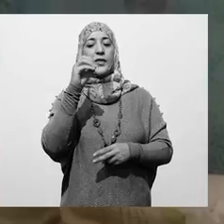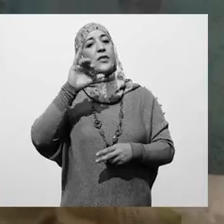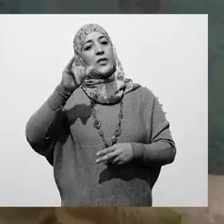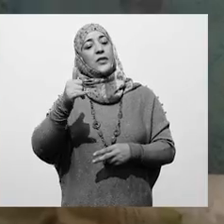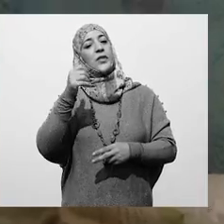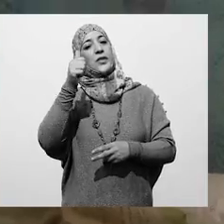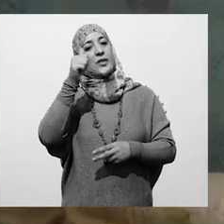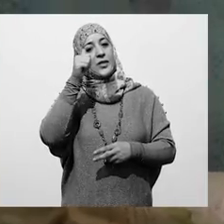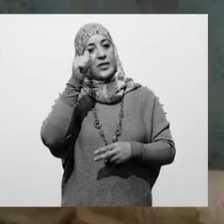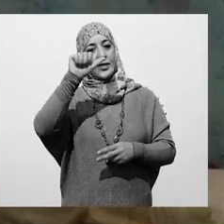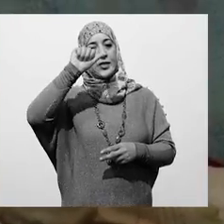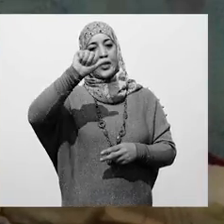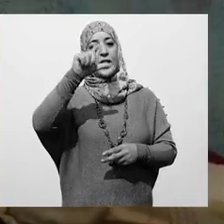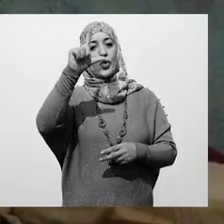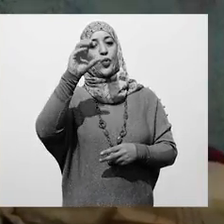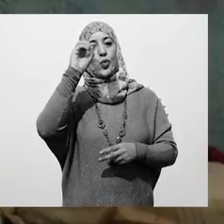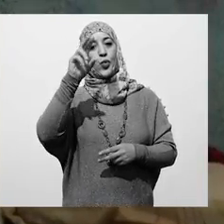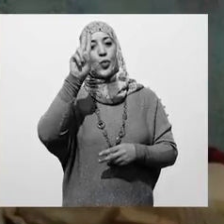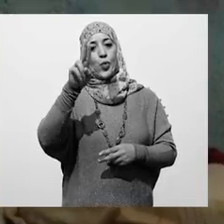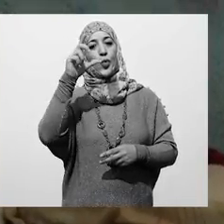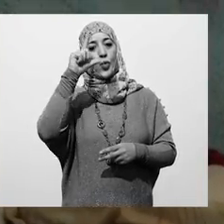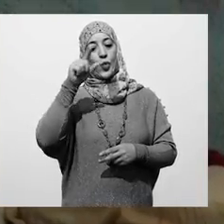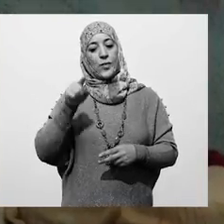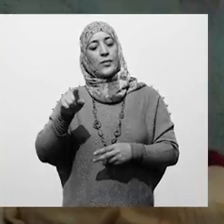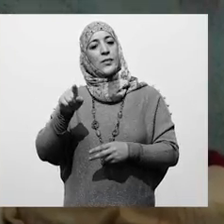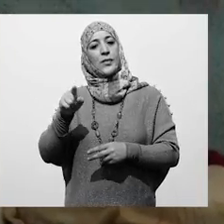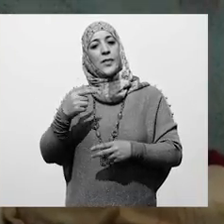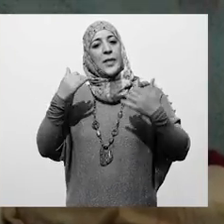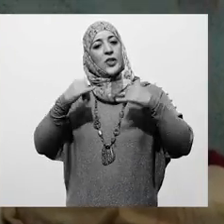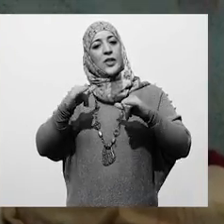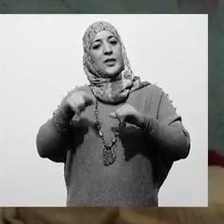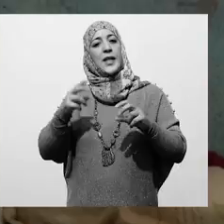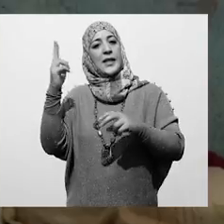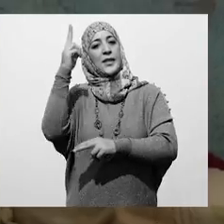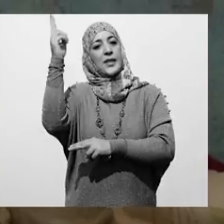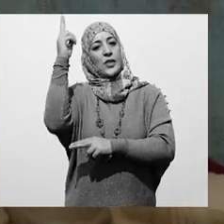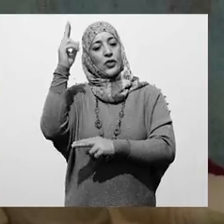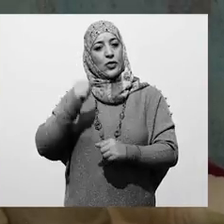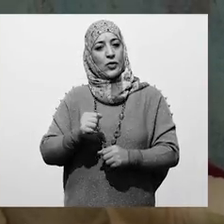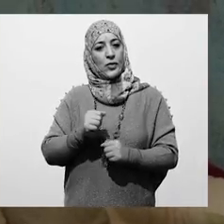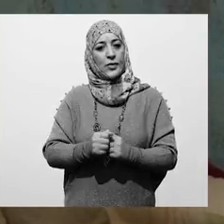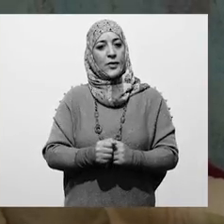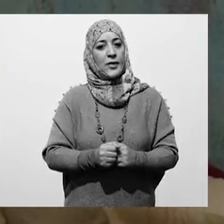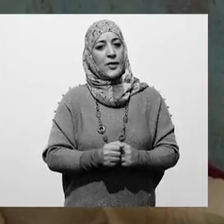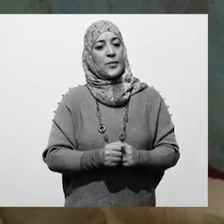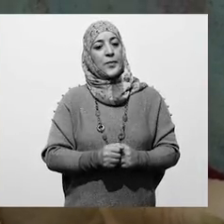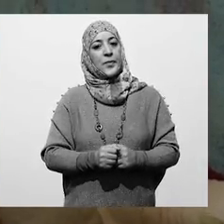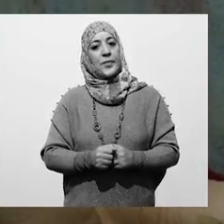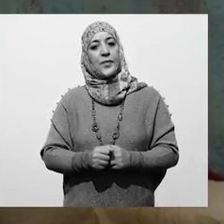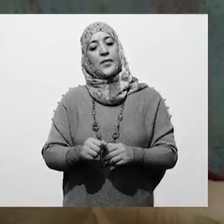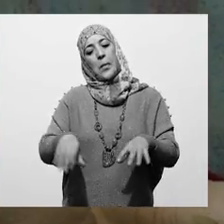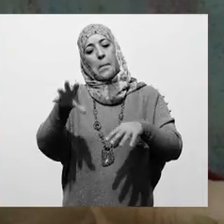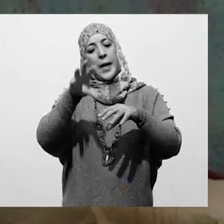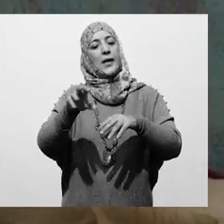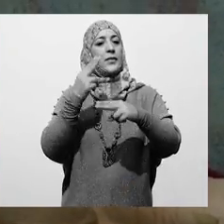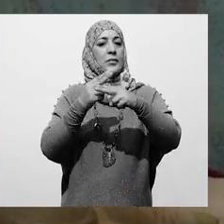Bonjour, je suis Djilul Bontaran, étudiant en sciences et technologie dans l'université de